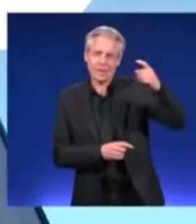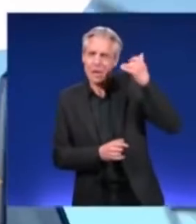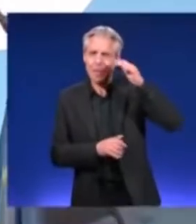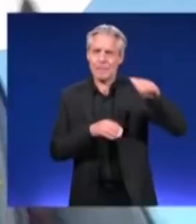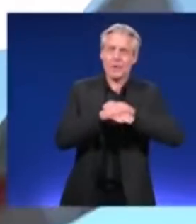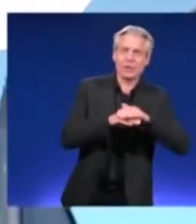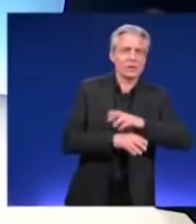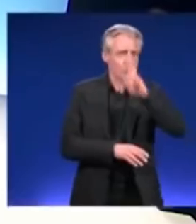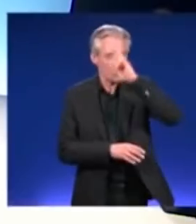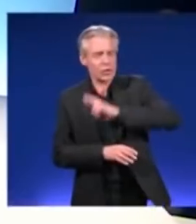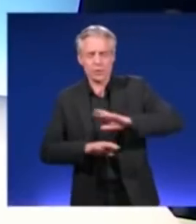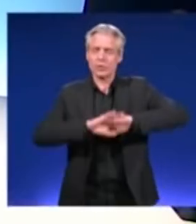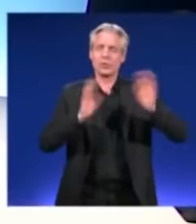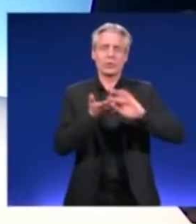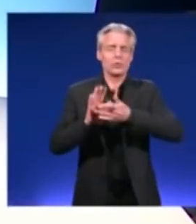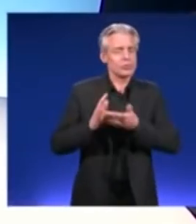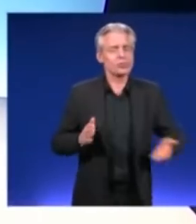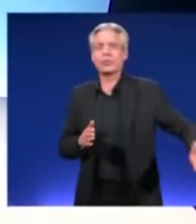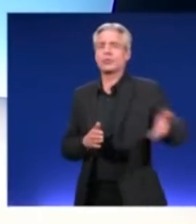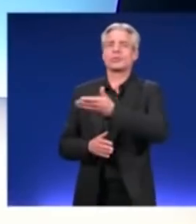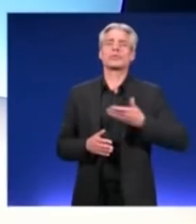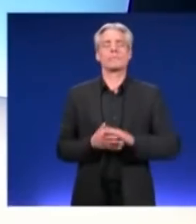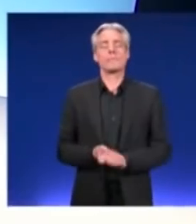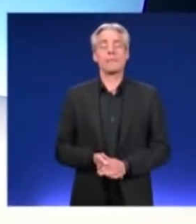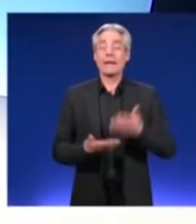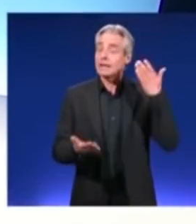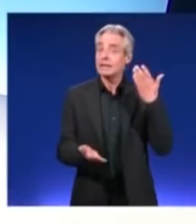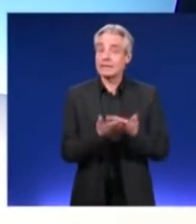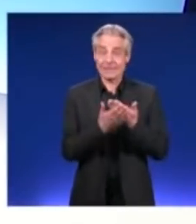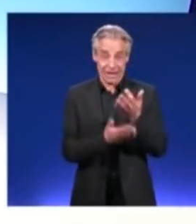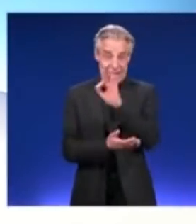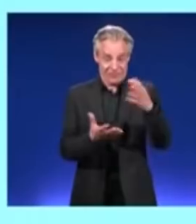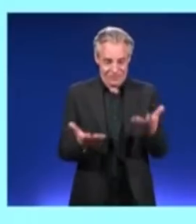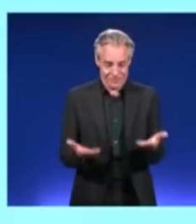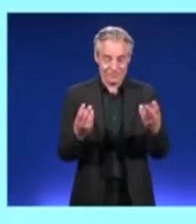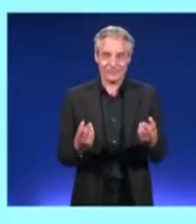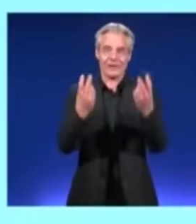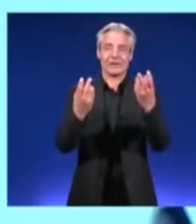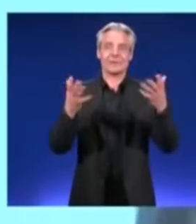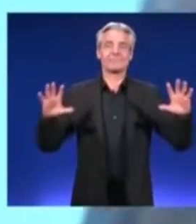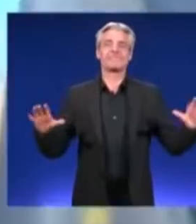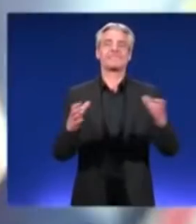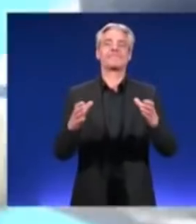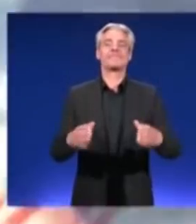et nos croyances, nous tous. C'est cela la France.